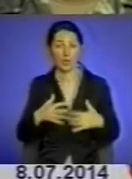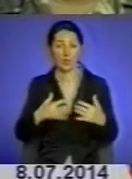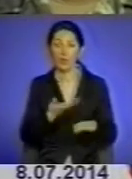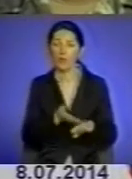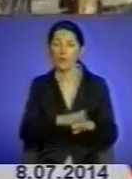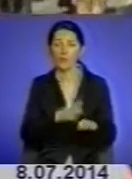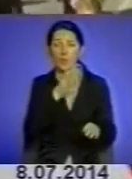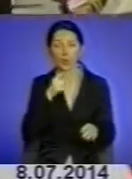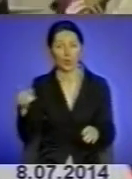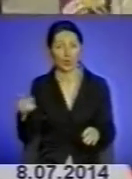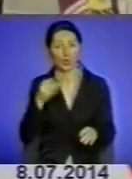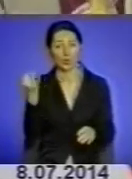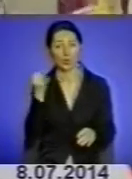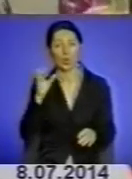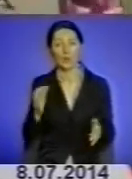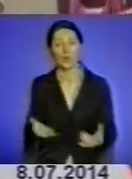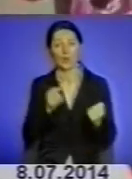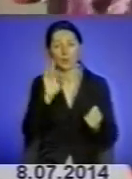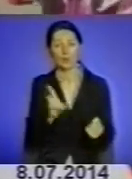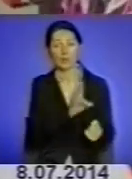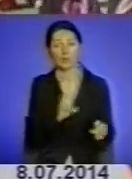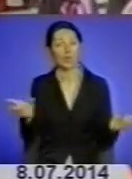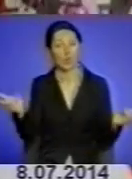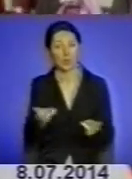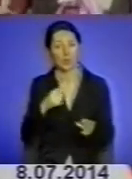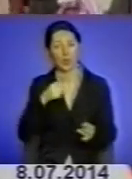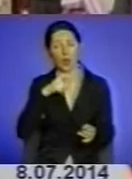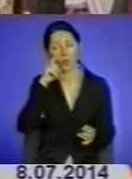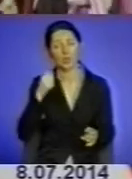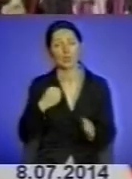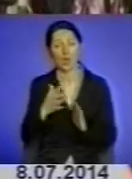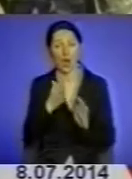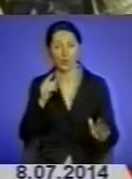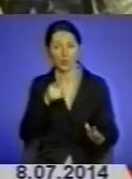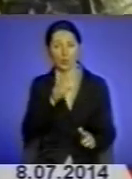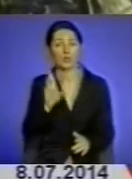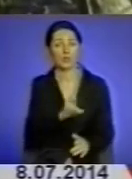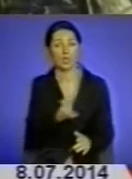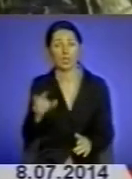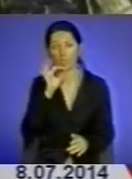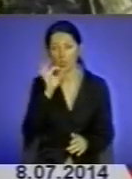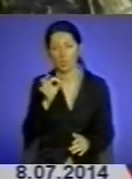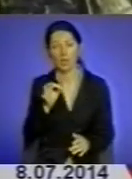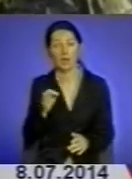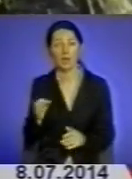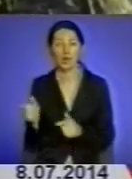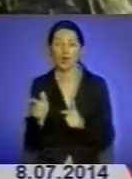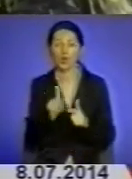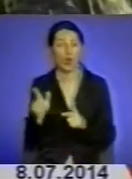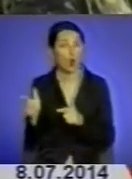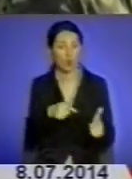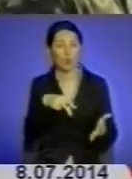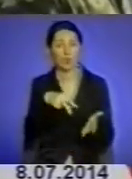потрібна українській армії. Тому військові капелани одноголосно заявили про готовність стати поряд із солдатами, аби розділити всі